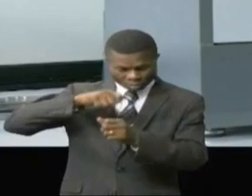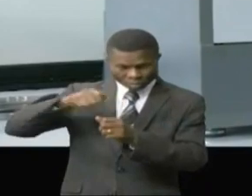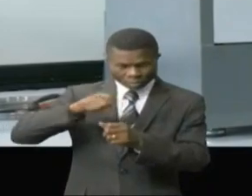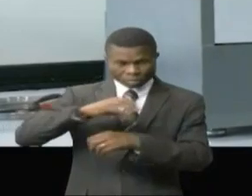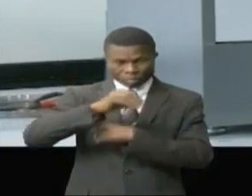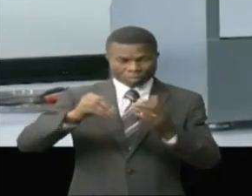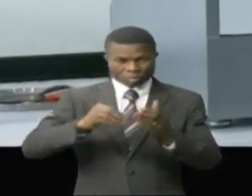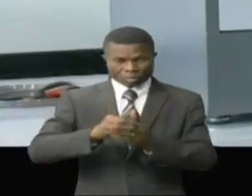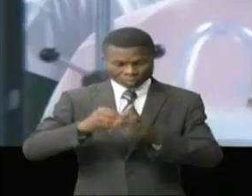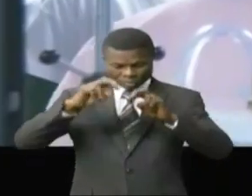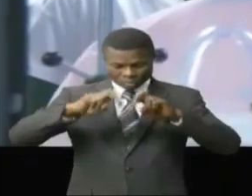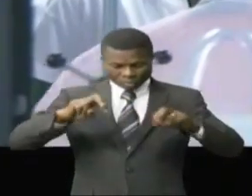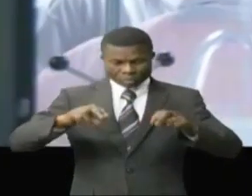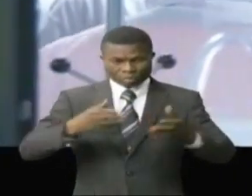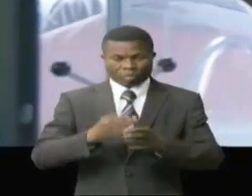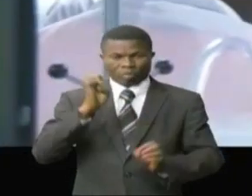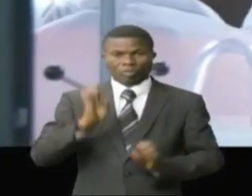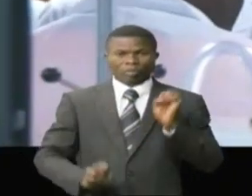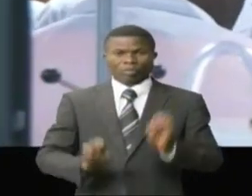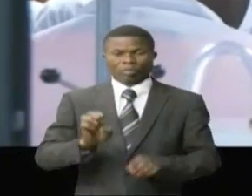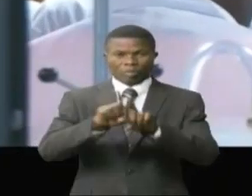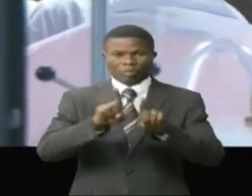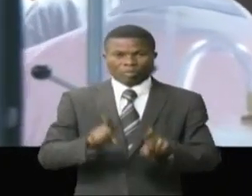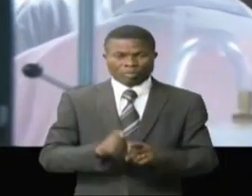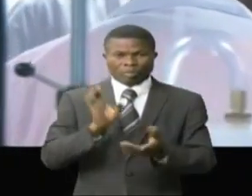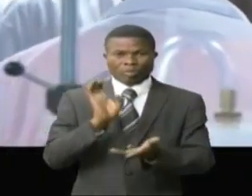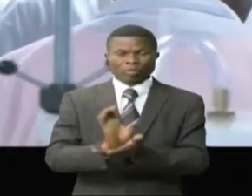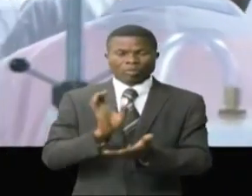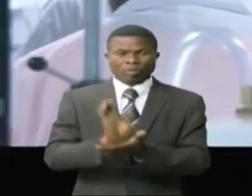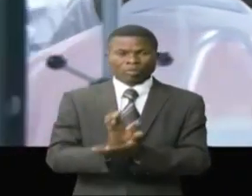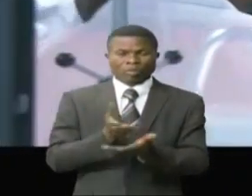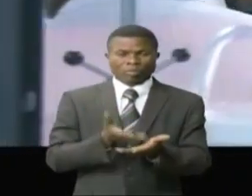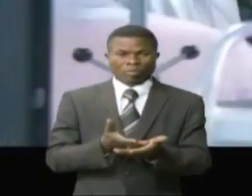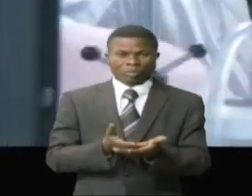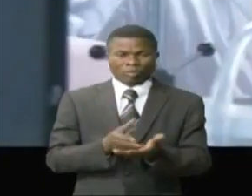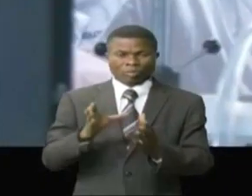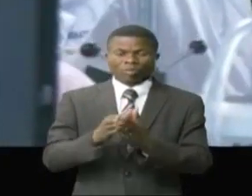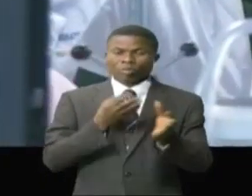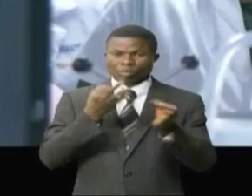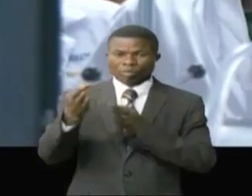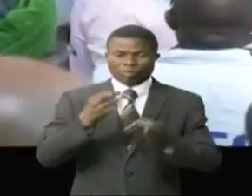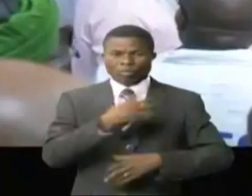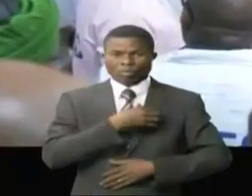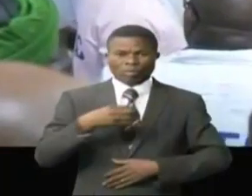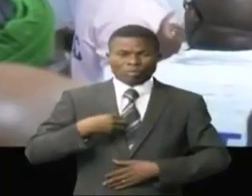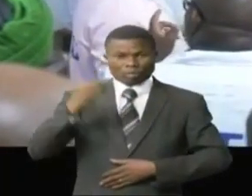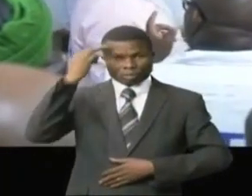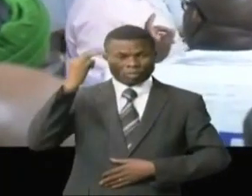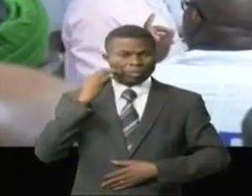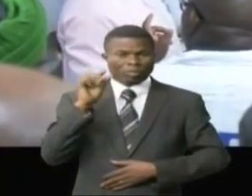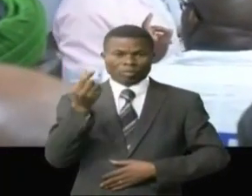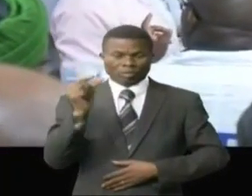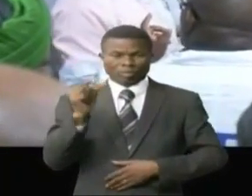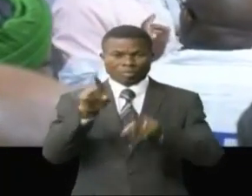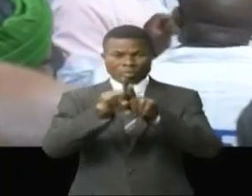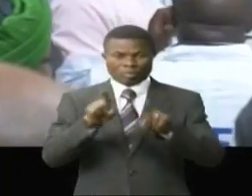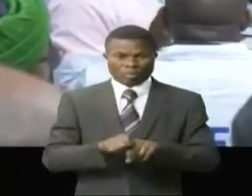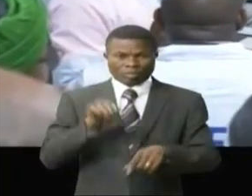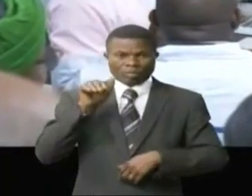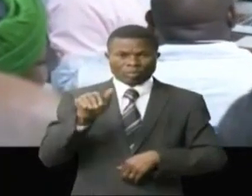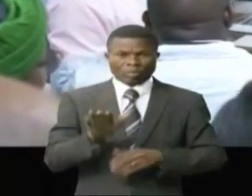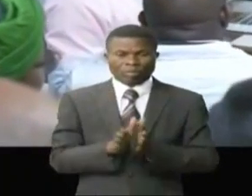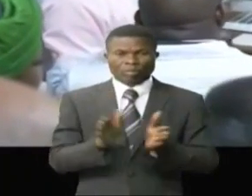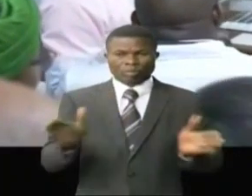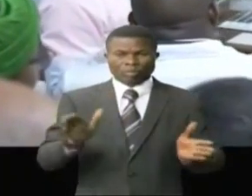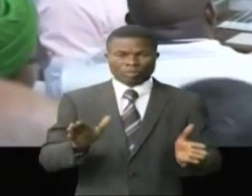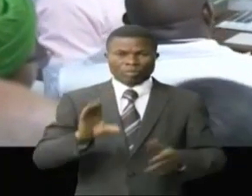centre d'expertise, d'évaluation et de certification sous les explications de Madame le ministre des Mines et du directeur général